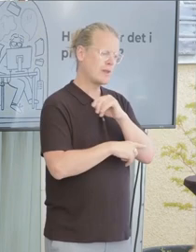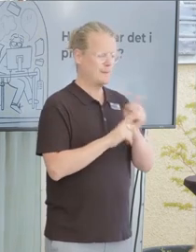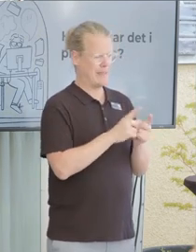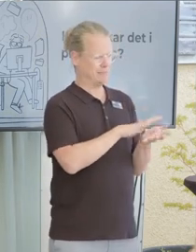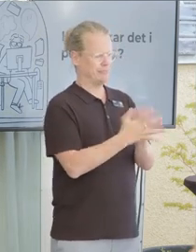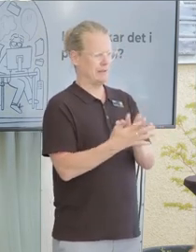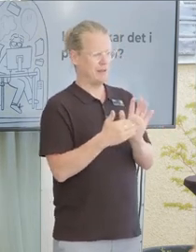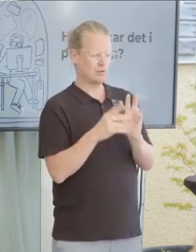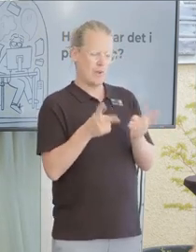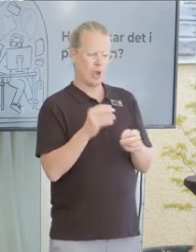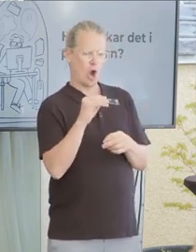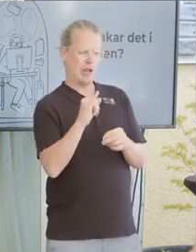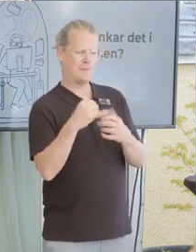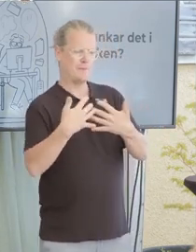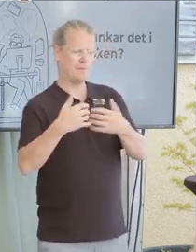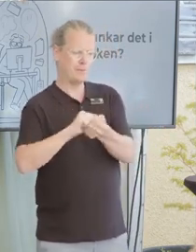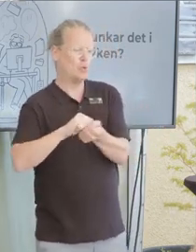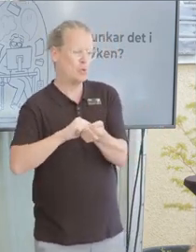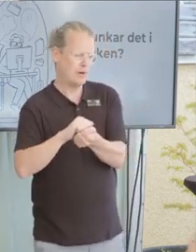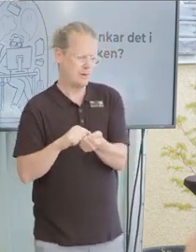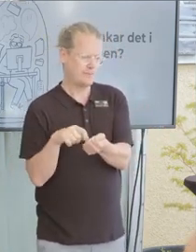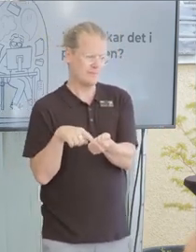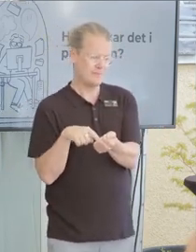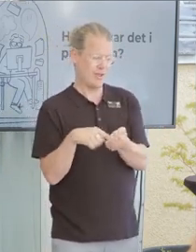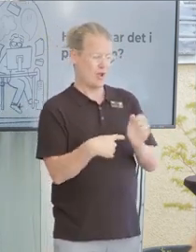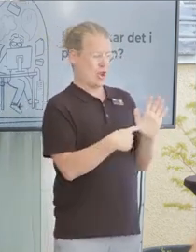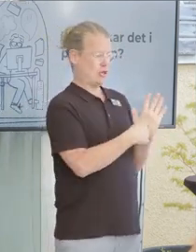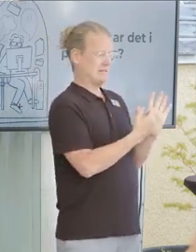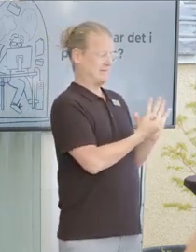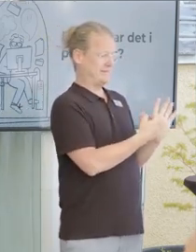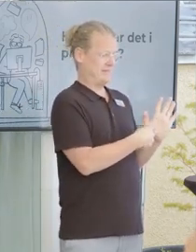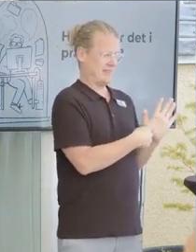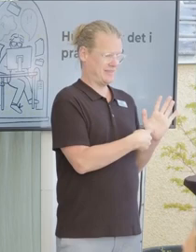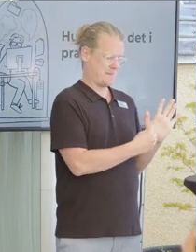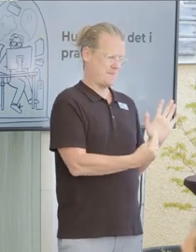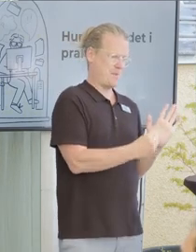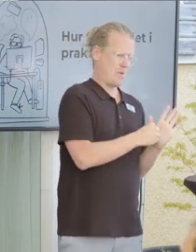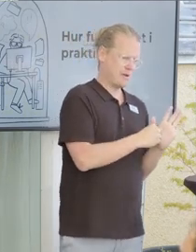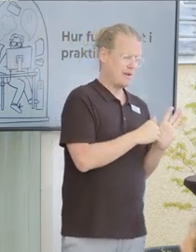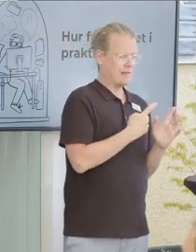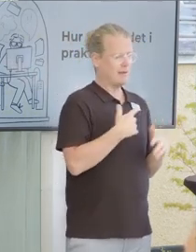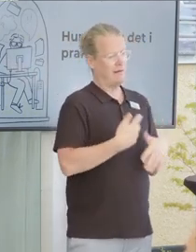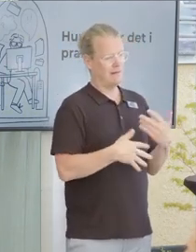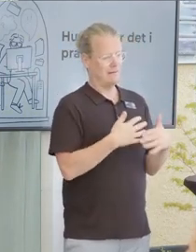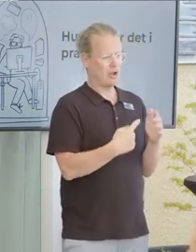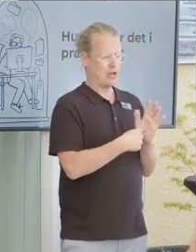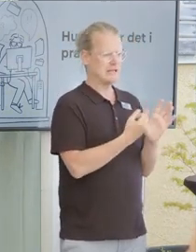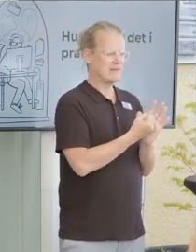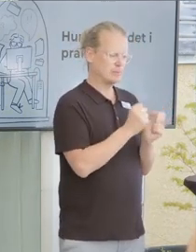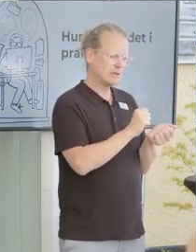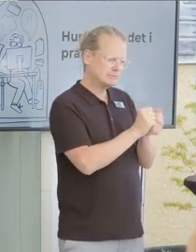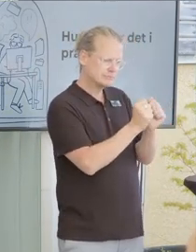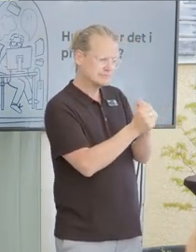första pliktlagstiftningen. Ages ago. Men sen dess har det förstås rullat på. Den har moderniserats. Den är inte så modern som vi skulle